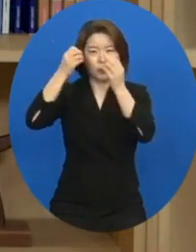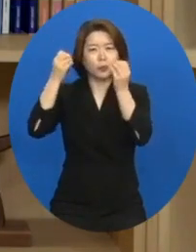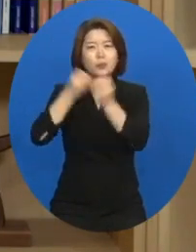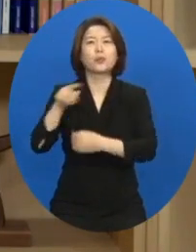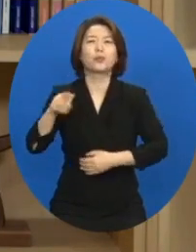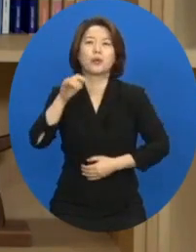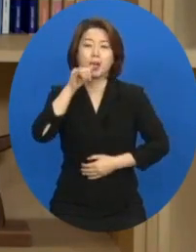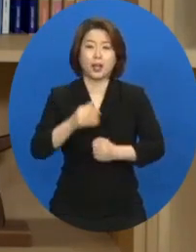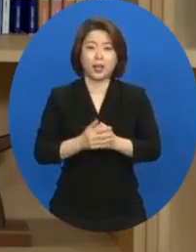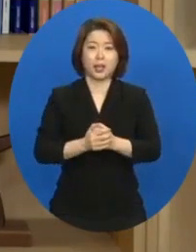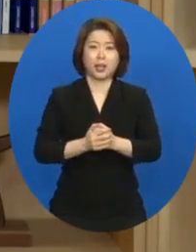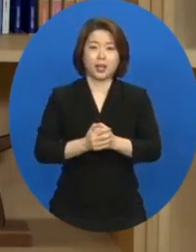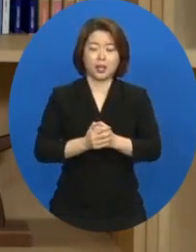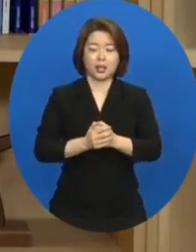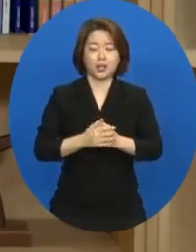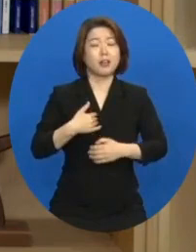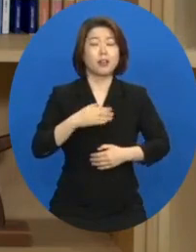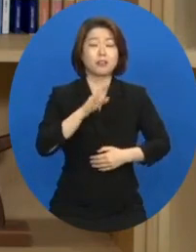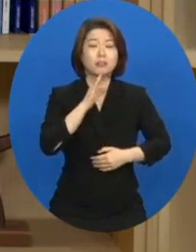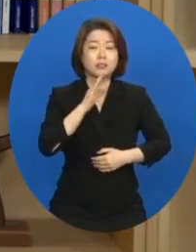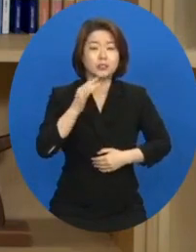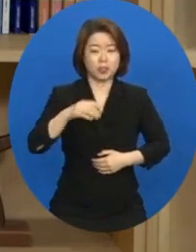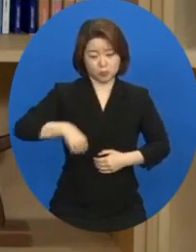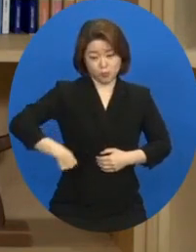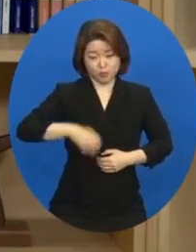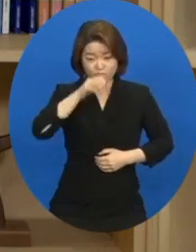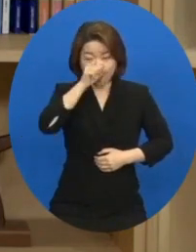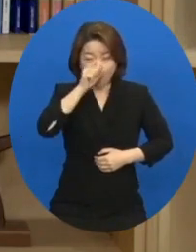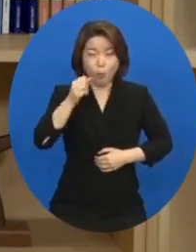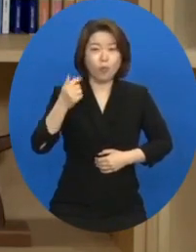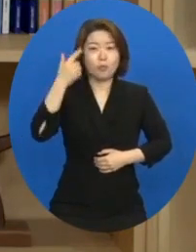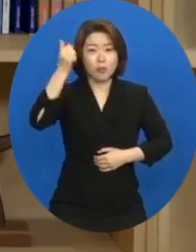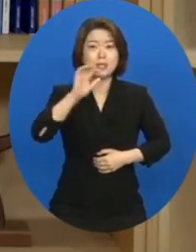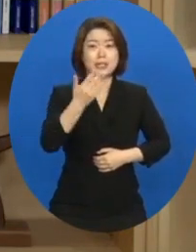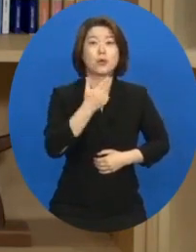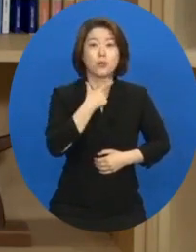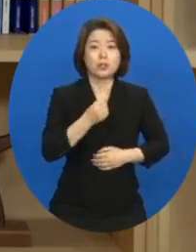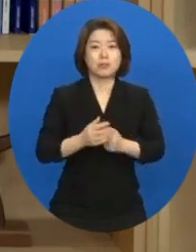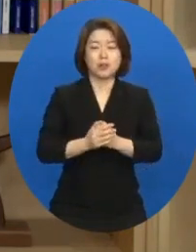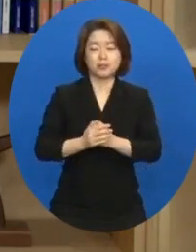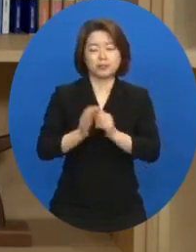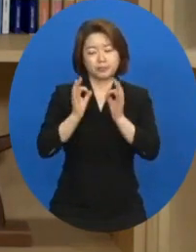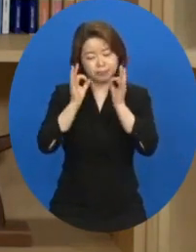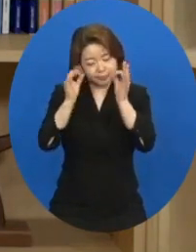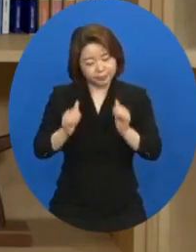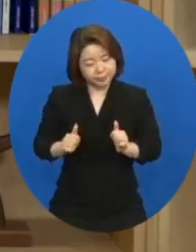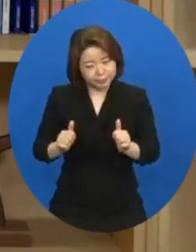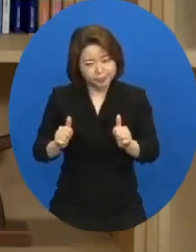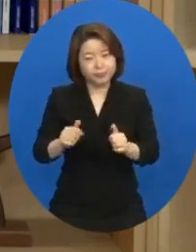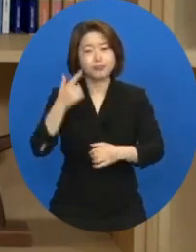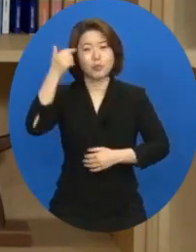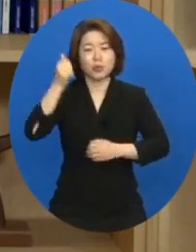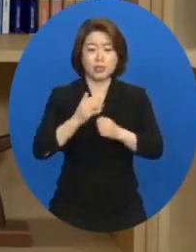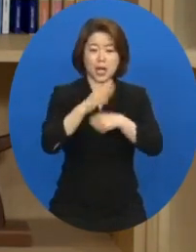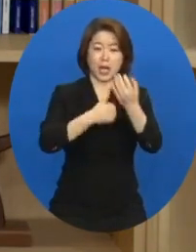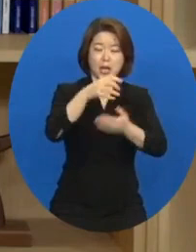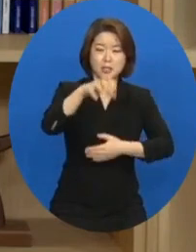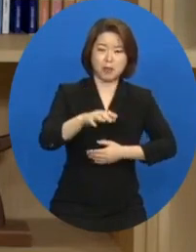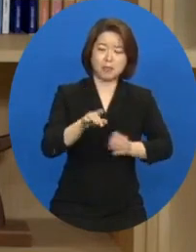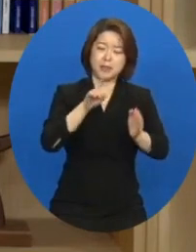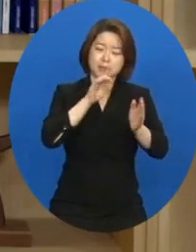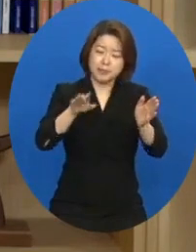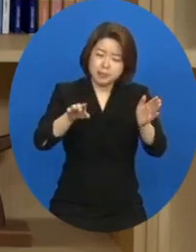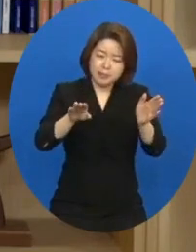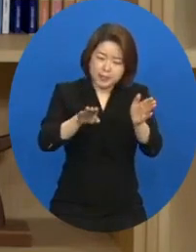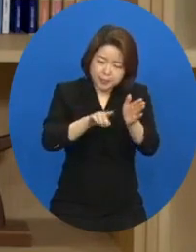저는 정말 착한 목사가 되고 싶었습니다 성실한 목사 하나님 앞에 신실한 목사가 되고 싶었습니다